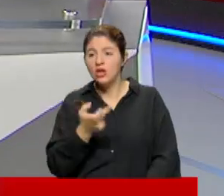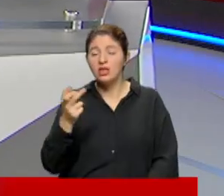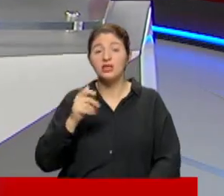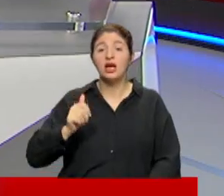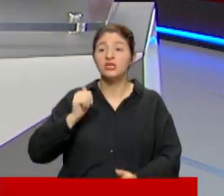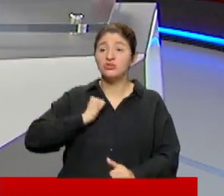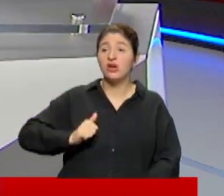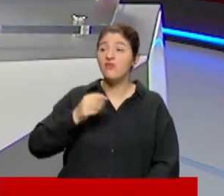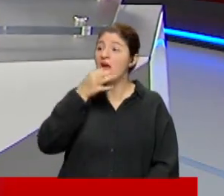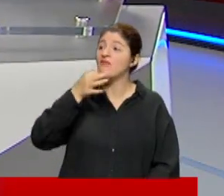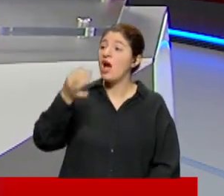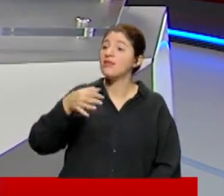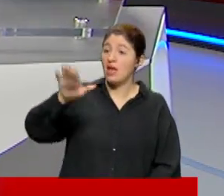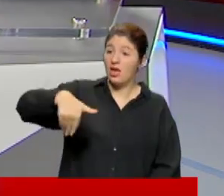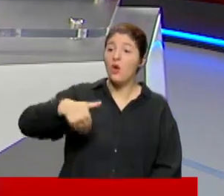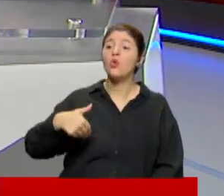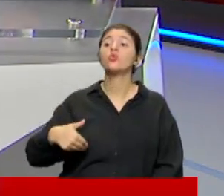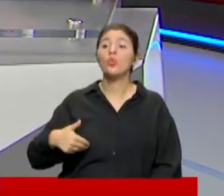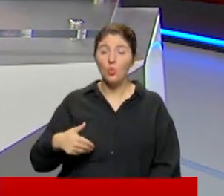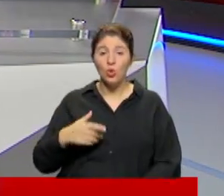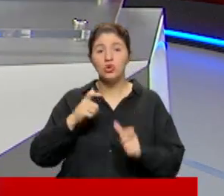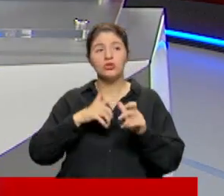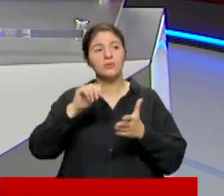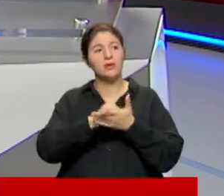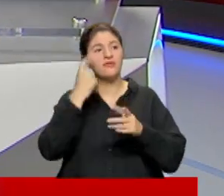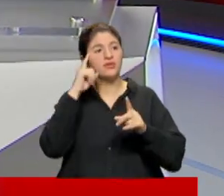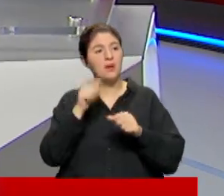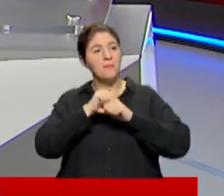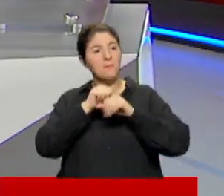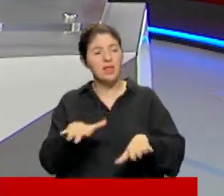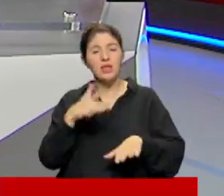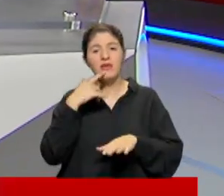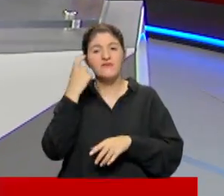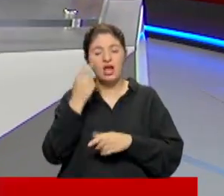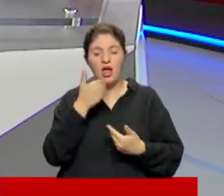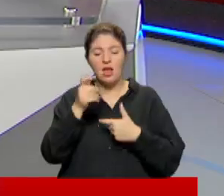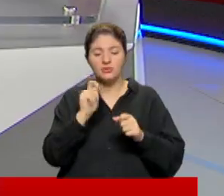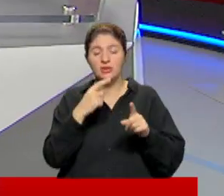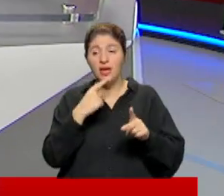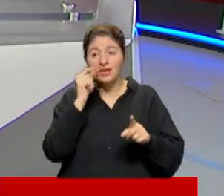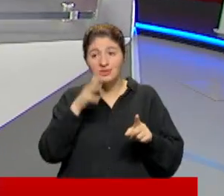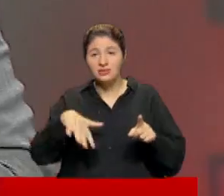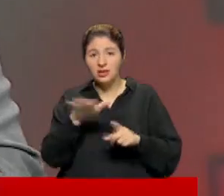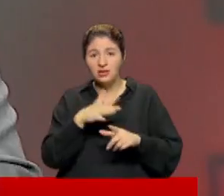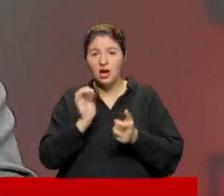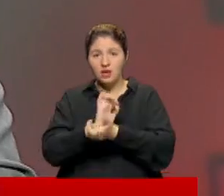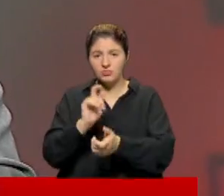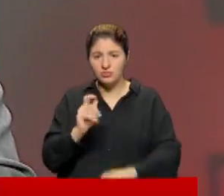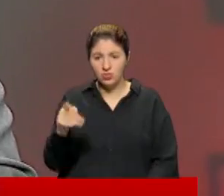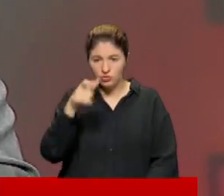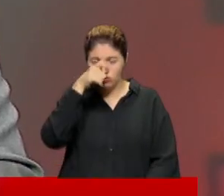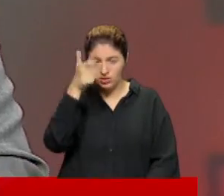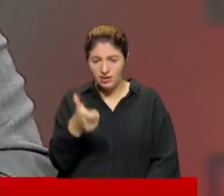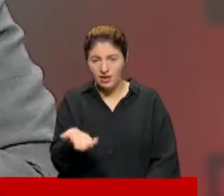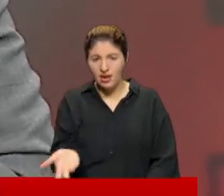ifadeye dahi çağrılmaz Ken sosyal medyada görüşünü yazdı diye fikrini yazdı diye insanlar mahkum edilecek bu